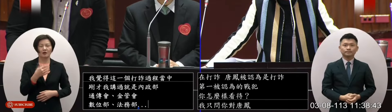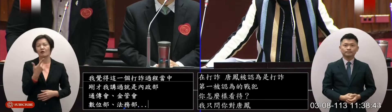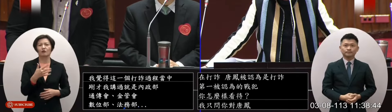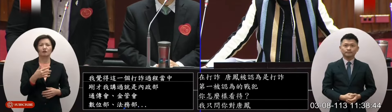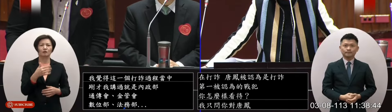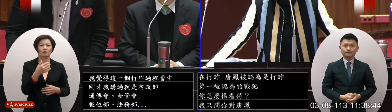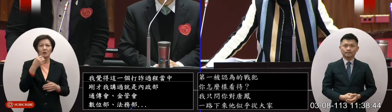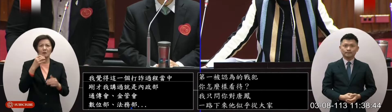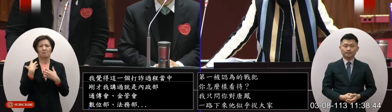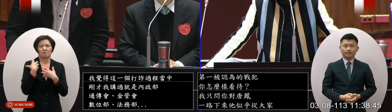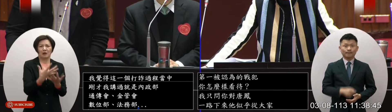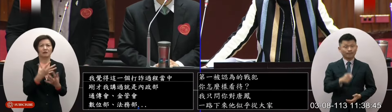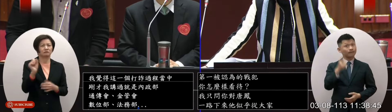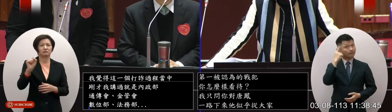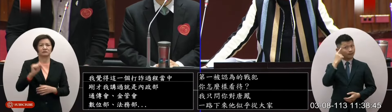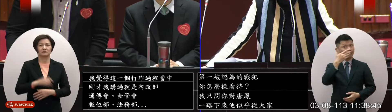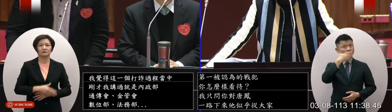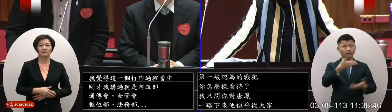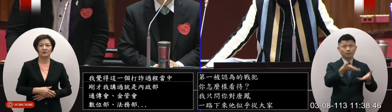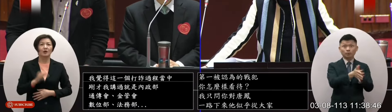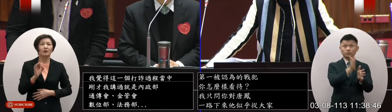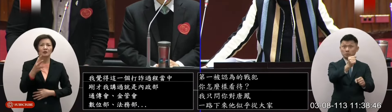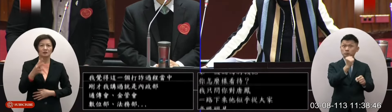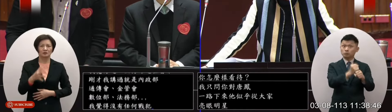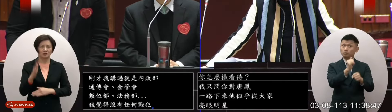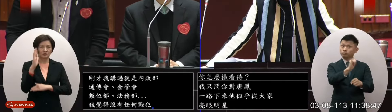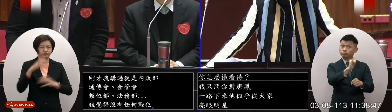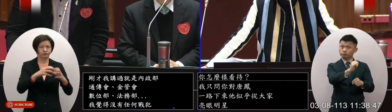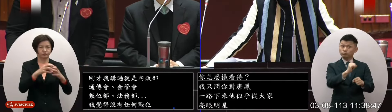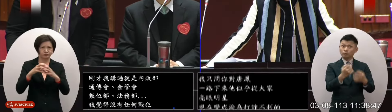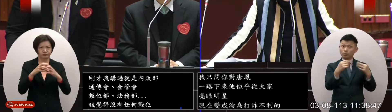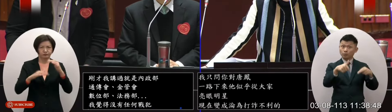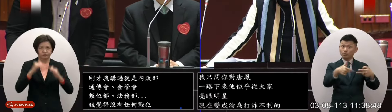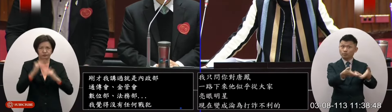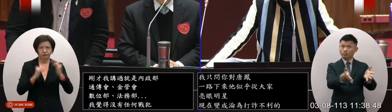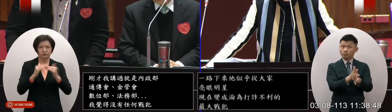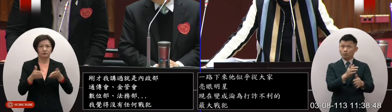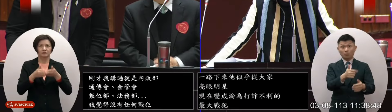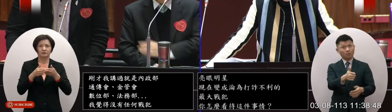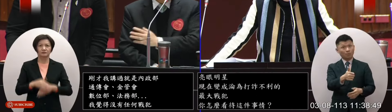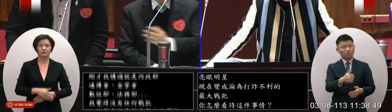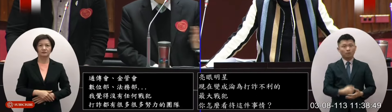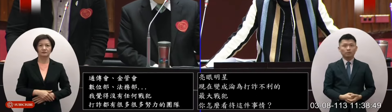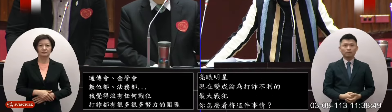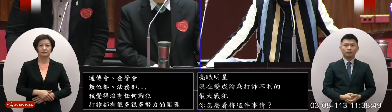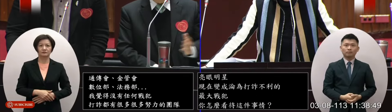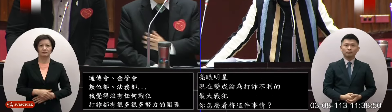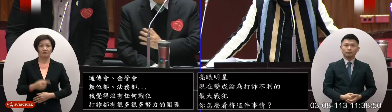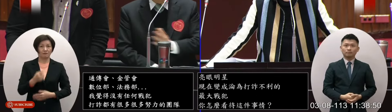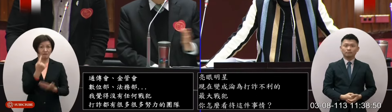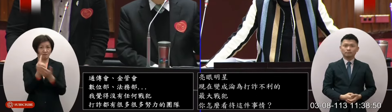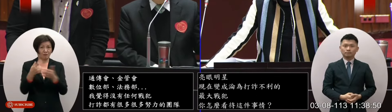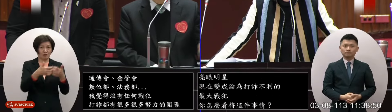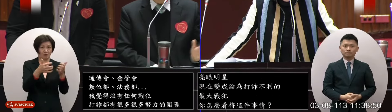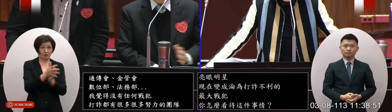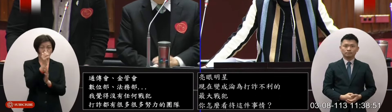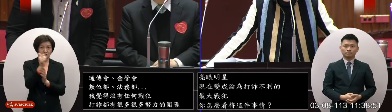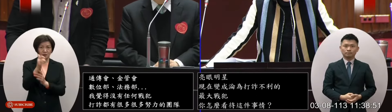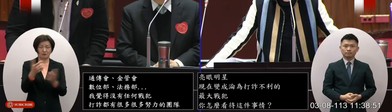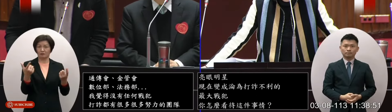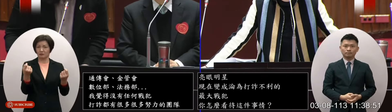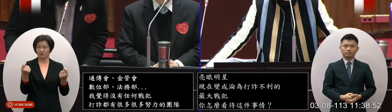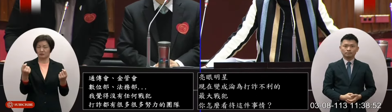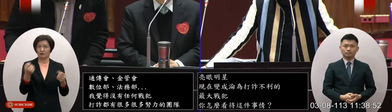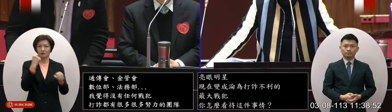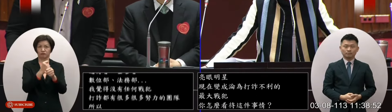诈都有很多很多。 所以你认为我们唐部长很好，做得还不错了，数位部做得不错了。 所以，我每一个部长、每一个部会的所长